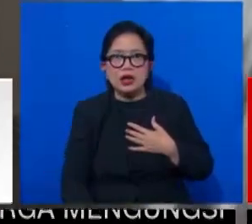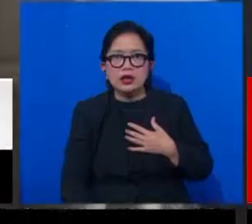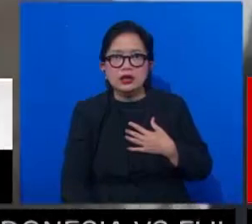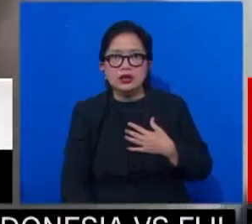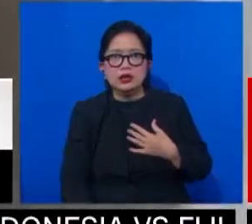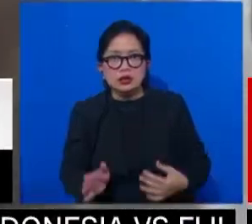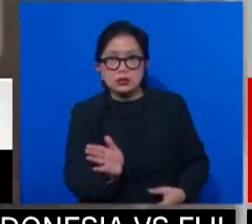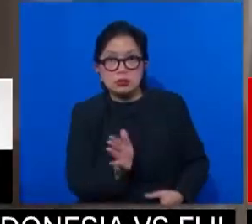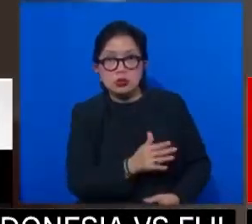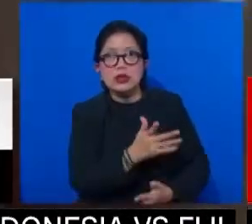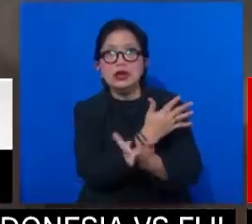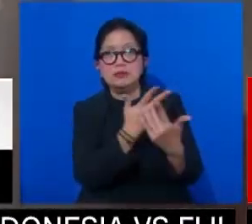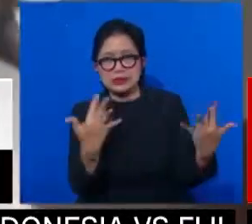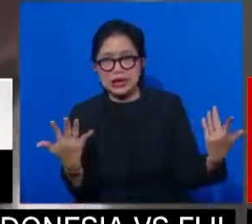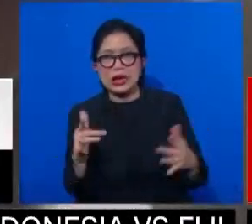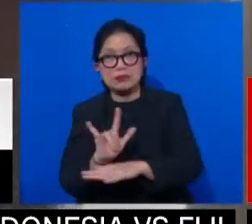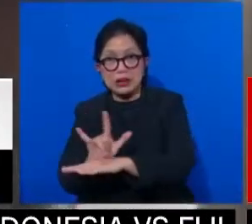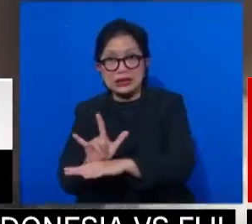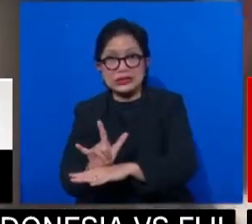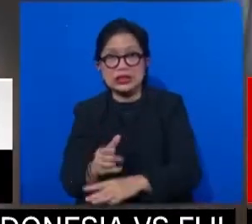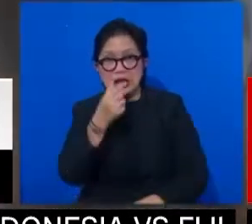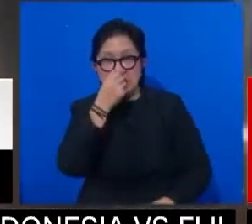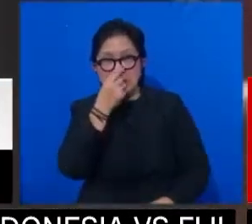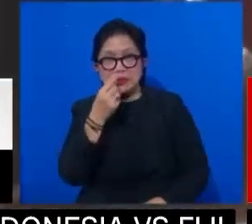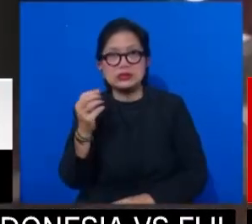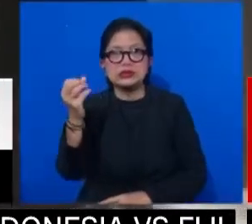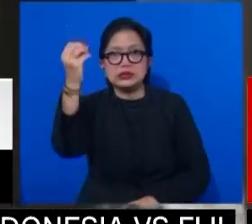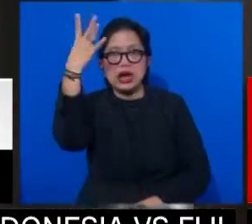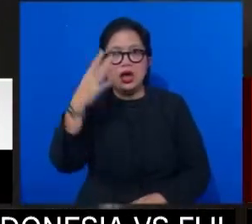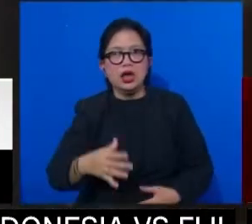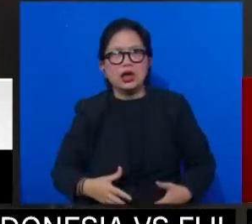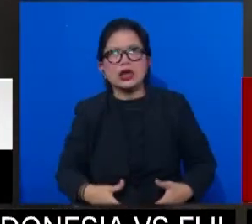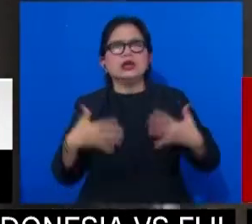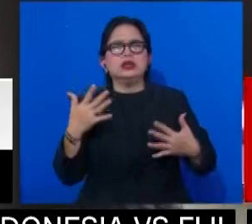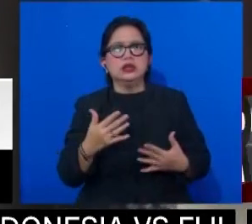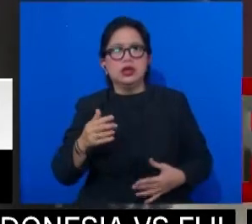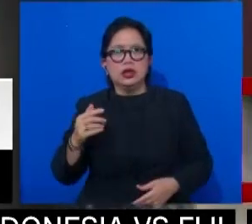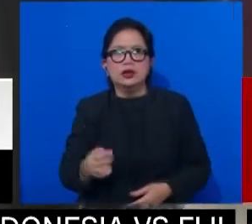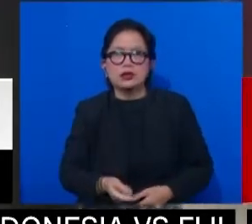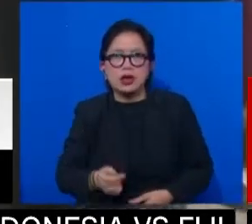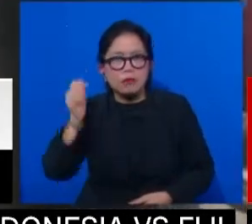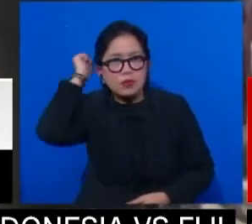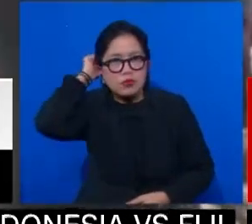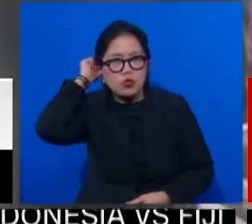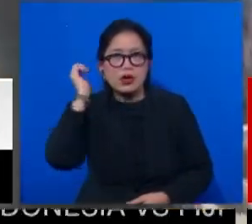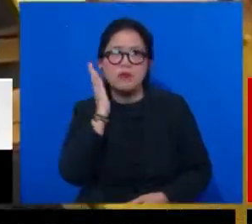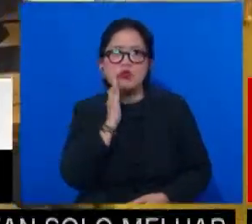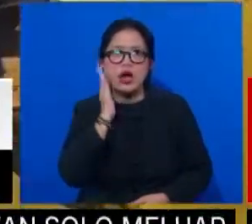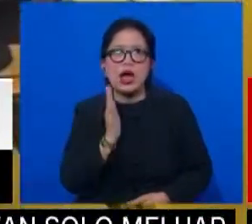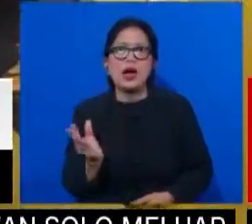Sebelumnya warga Jalan Kemejing, Sukakarya, Bekasi, Kamis siang geger Mahendra Intan, ibu muda sekaligus pemilik usaha ayam